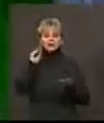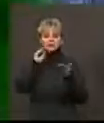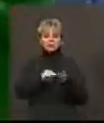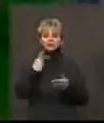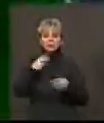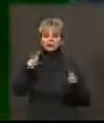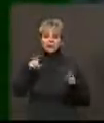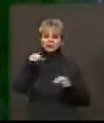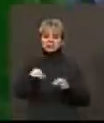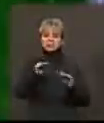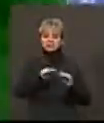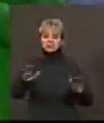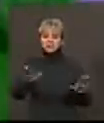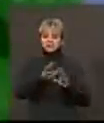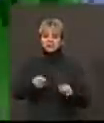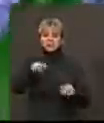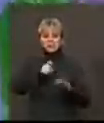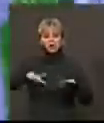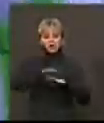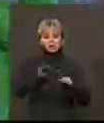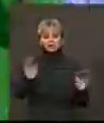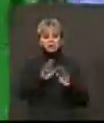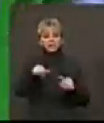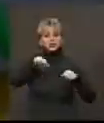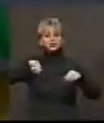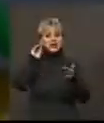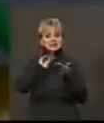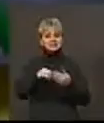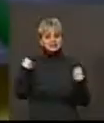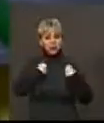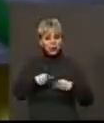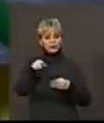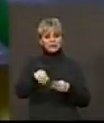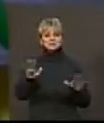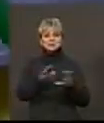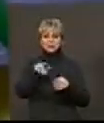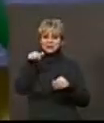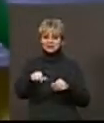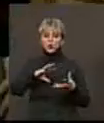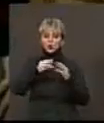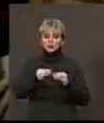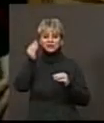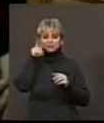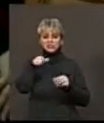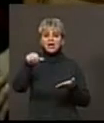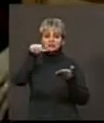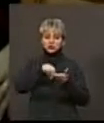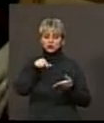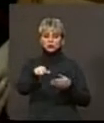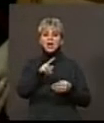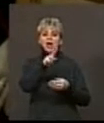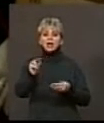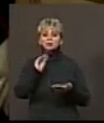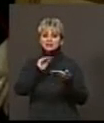в 2 номинациях – детская песня и народная песня. Жюри оценит и сценические образы, вокальные данные и общее впечатление от выступления. А